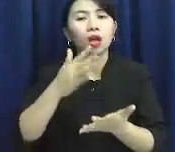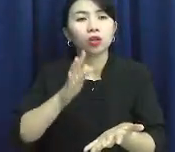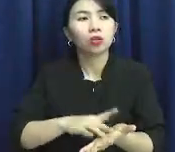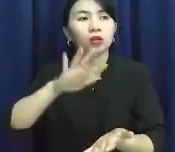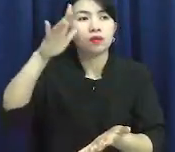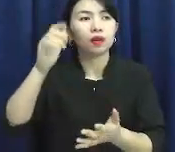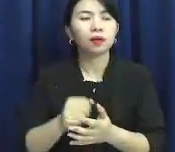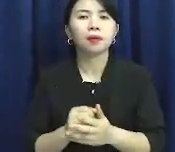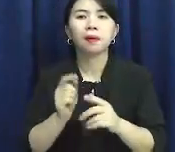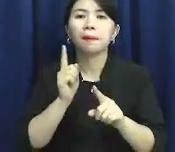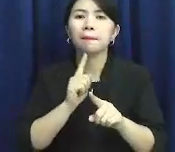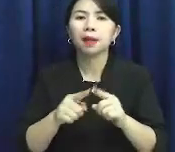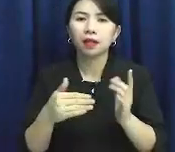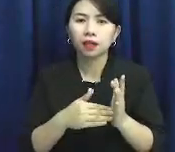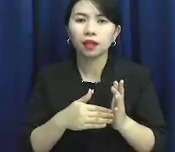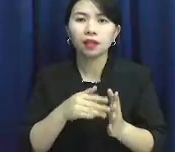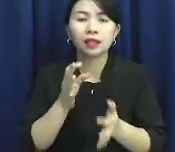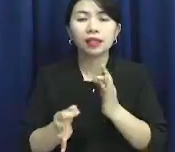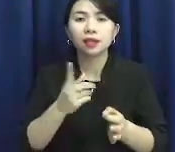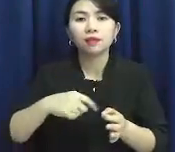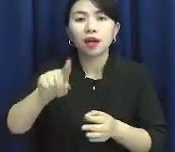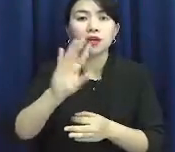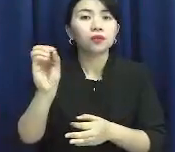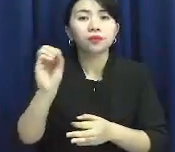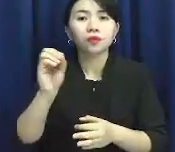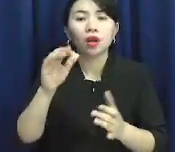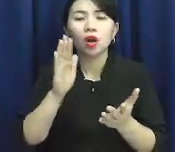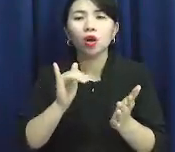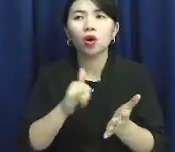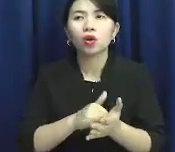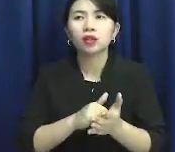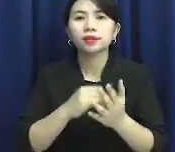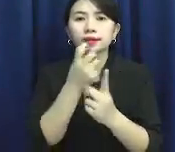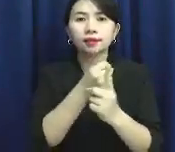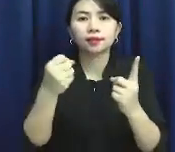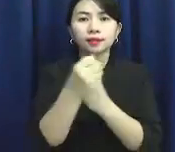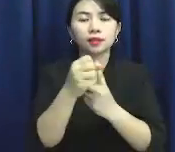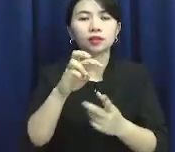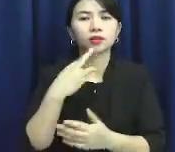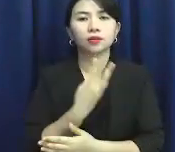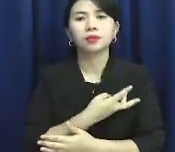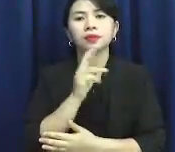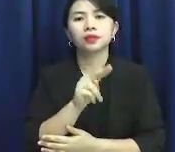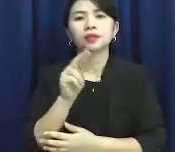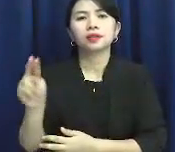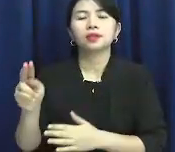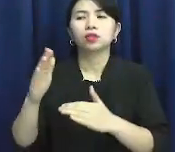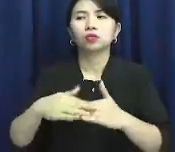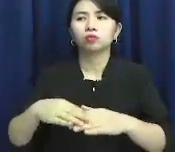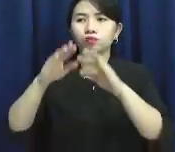not until wala pa tayo sa ganong stage. We ought to focus on,